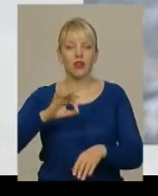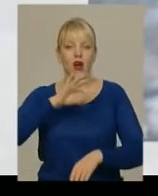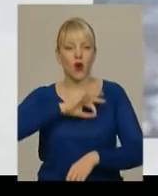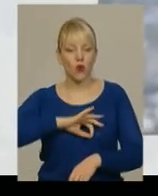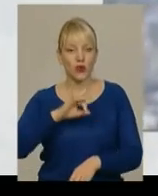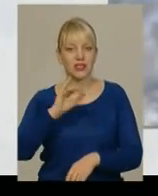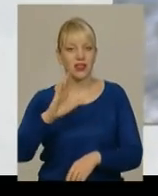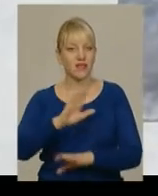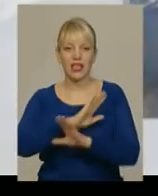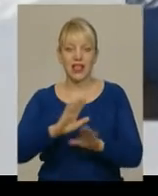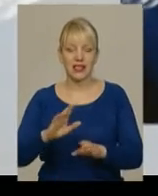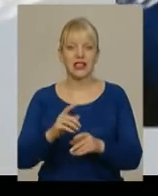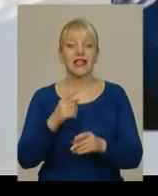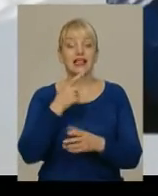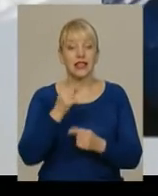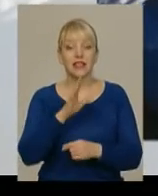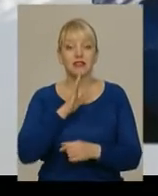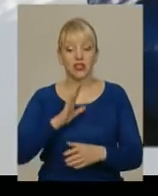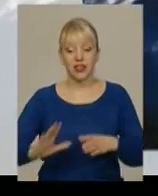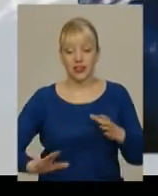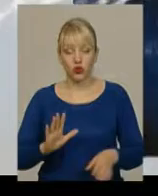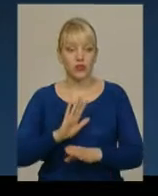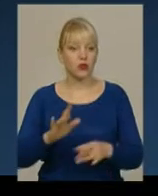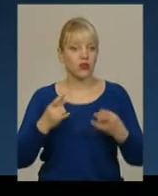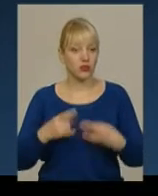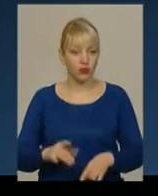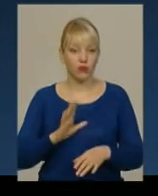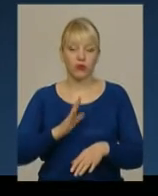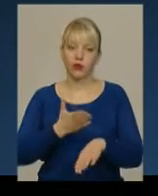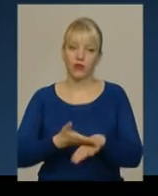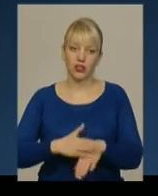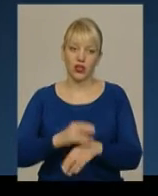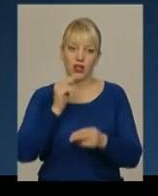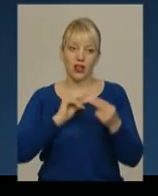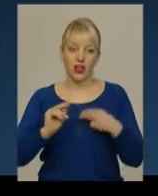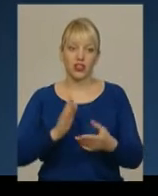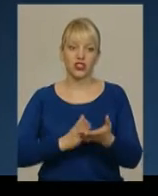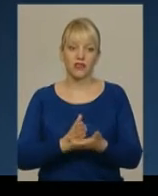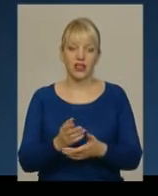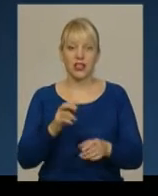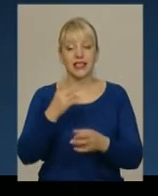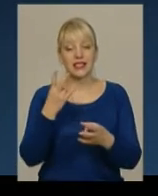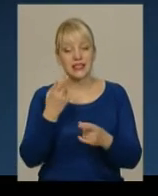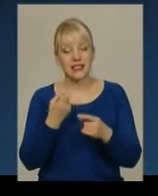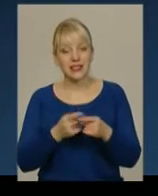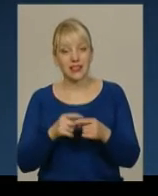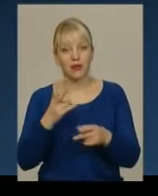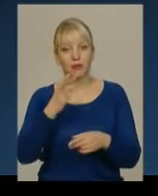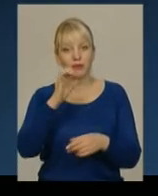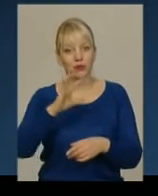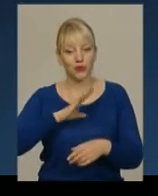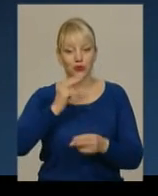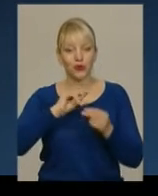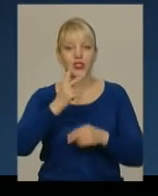вона тренується, а не народилася, за словами спортсменки, було важко. Найкращий варіант – звісно, був виступати за дві області.